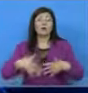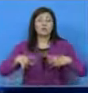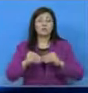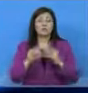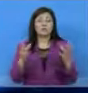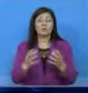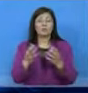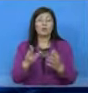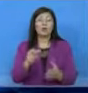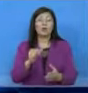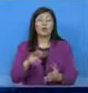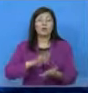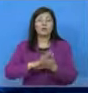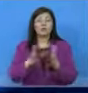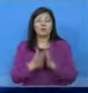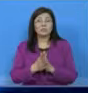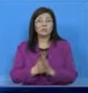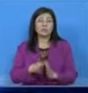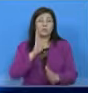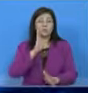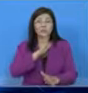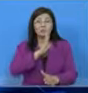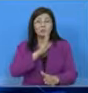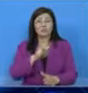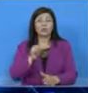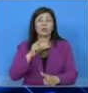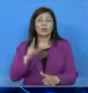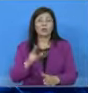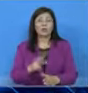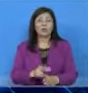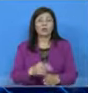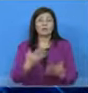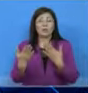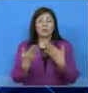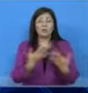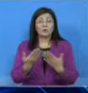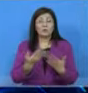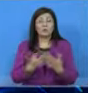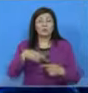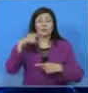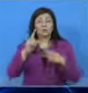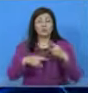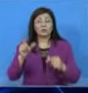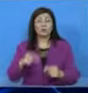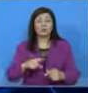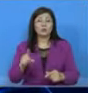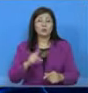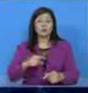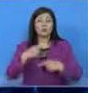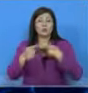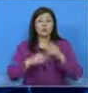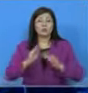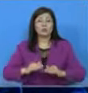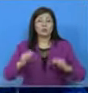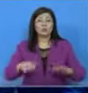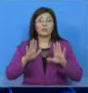как договариваться со свекровью, как договариваться именно с родственниками, для того, чтобы будущее детей оставалось